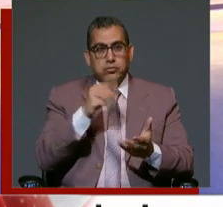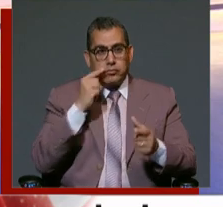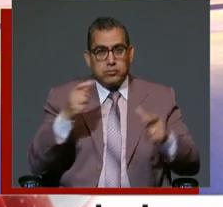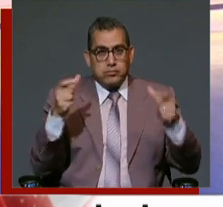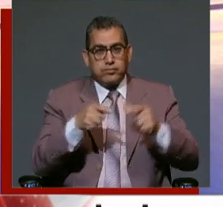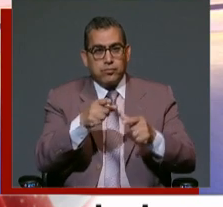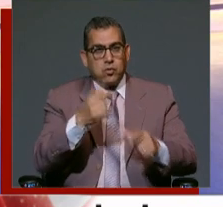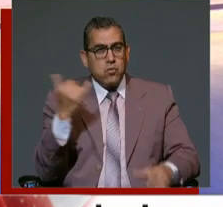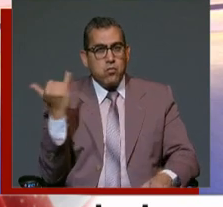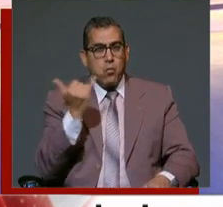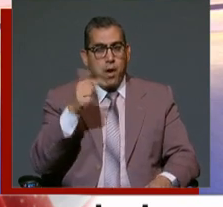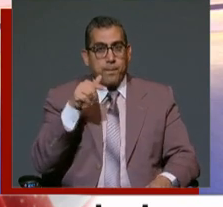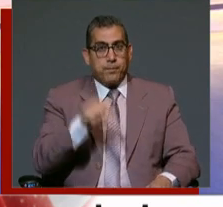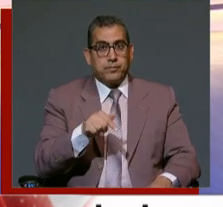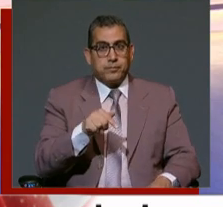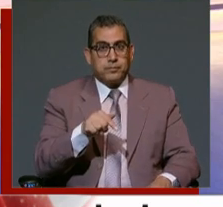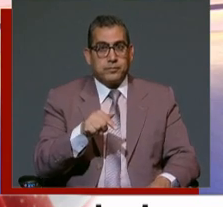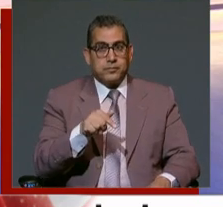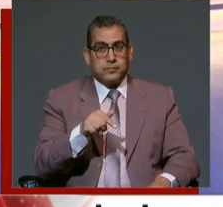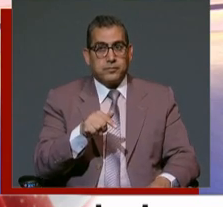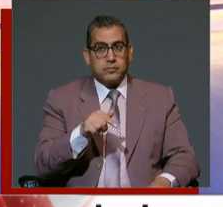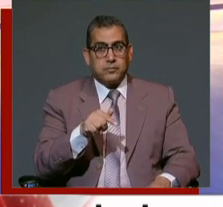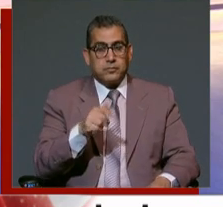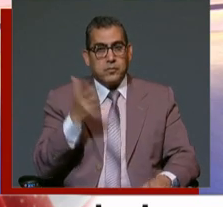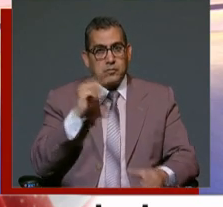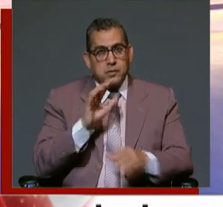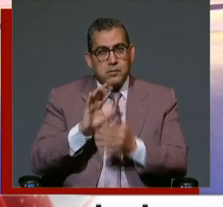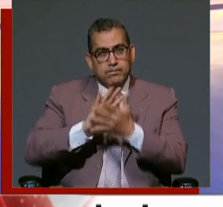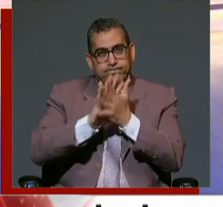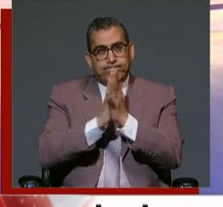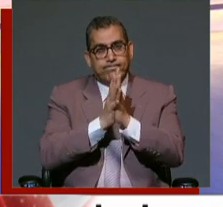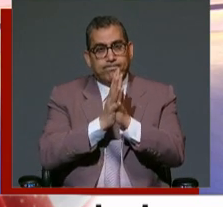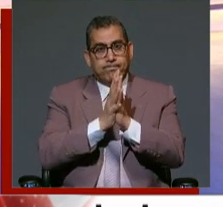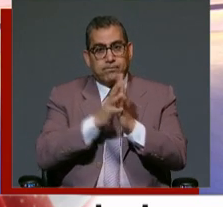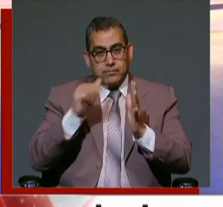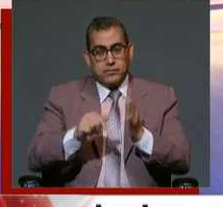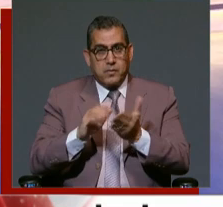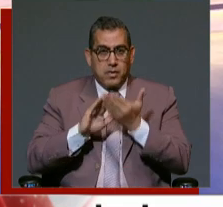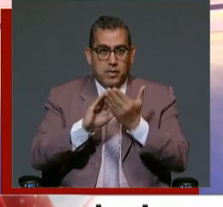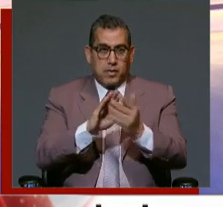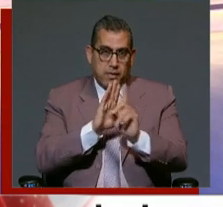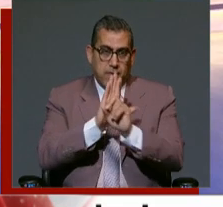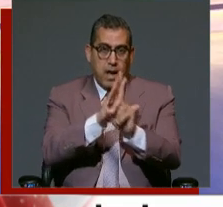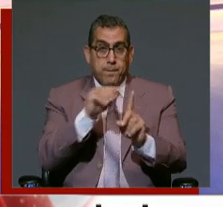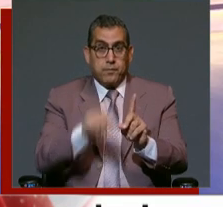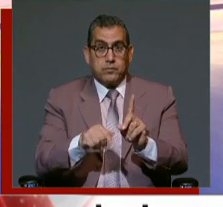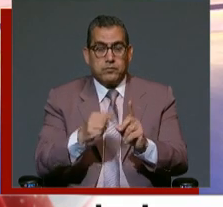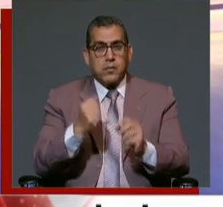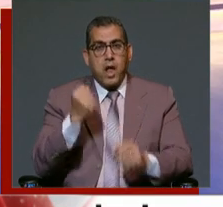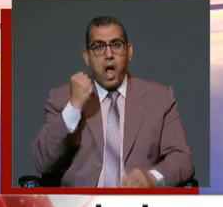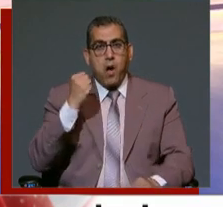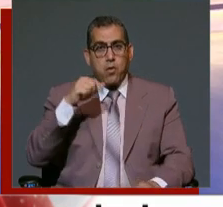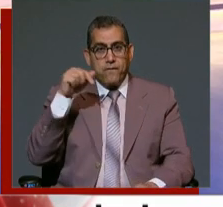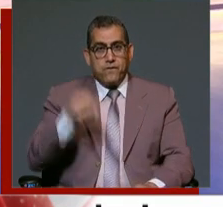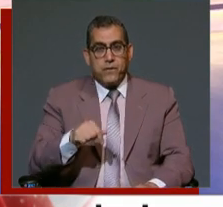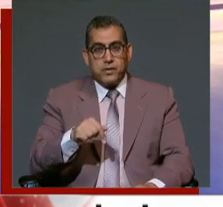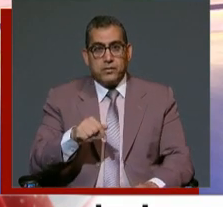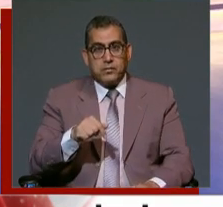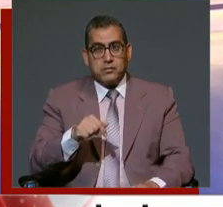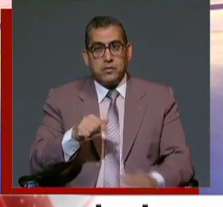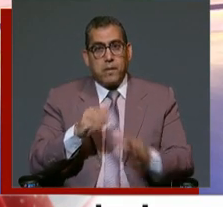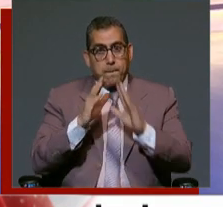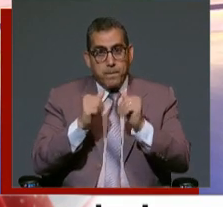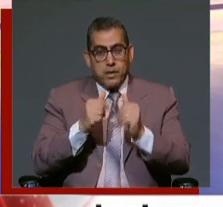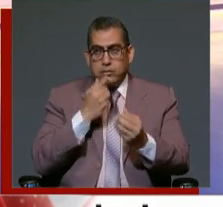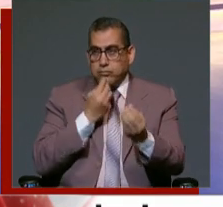أهمية يعني مضافة وزخما بالدعم المصري وبالقدرة المصرية على الحديث